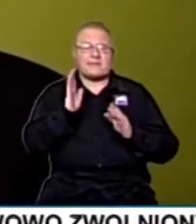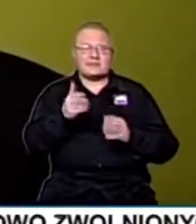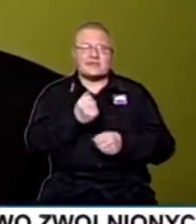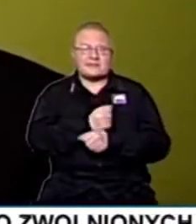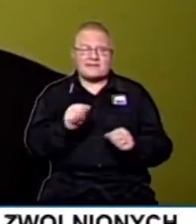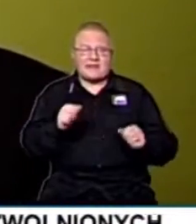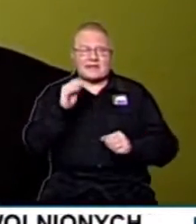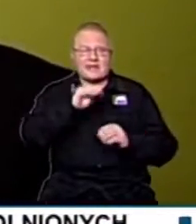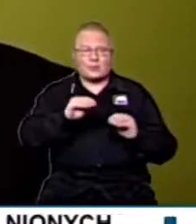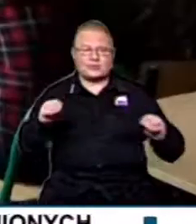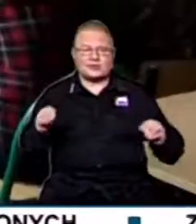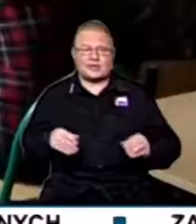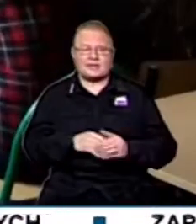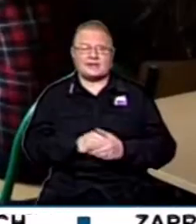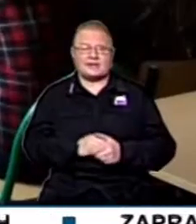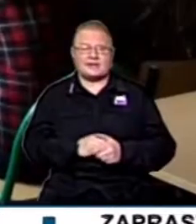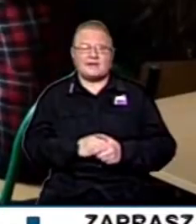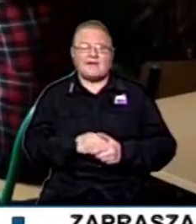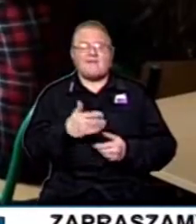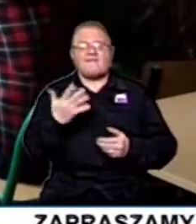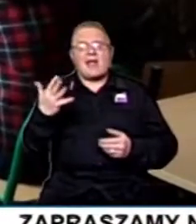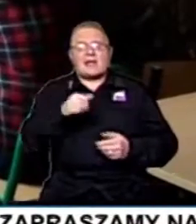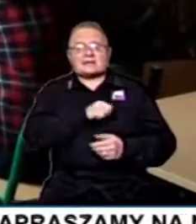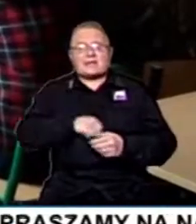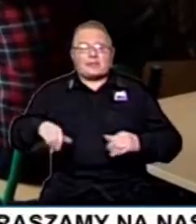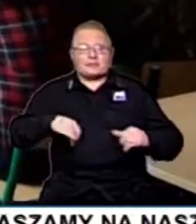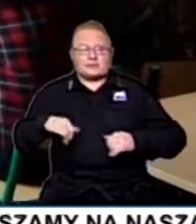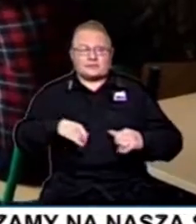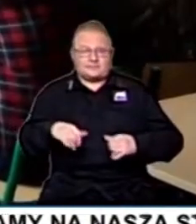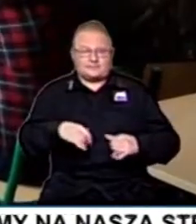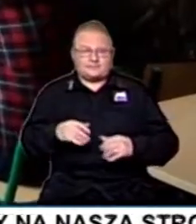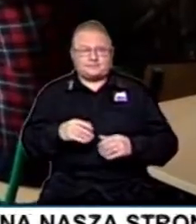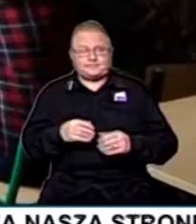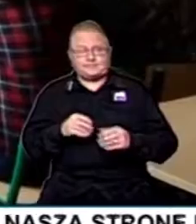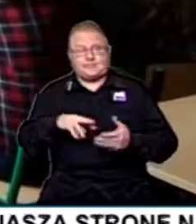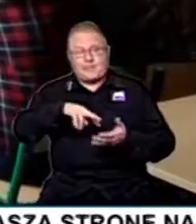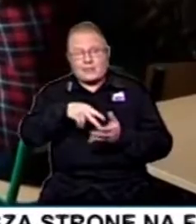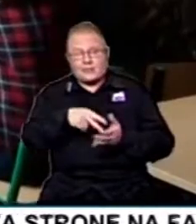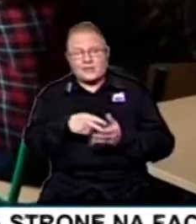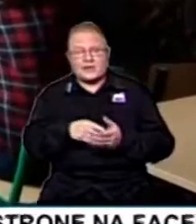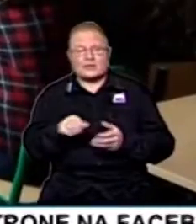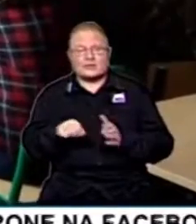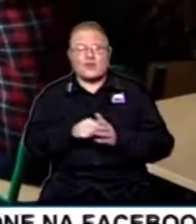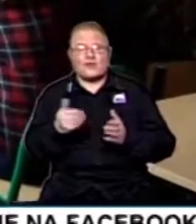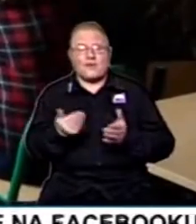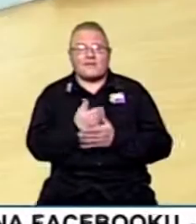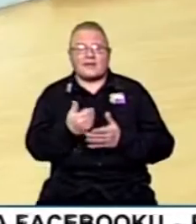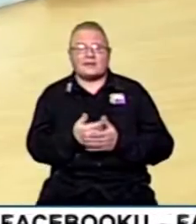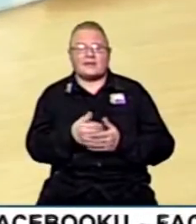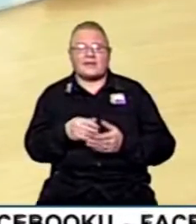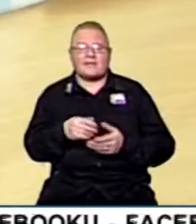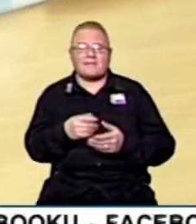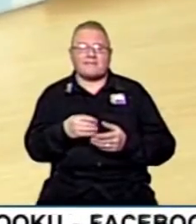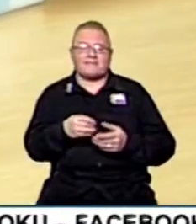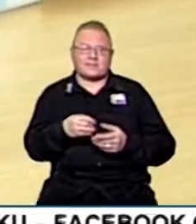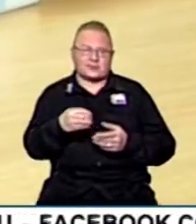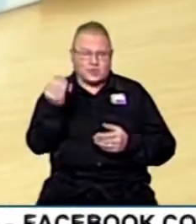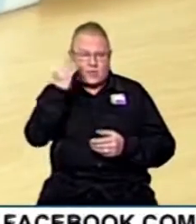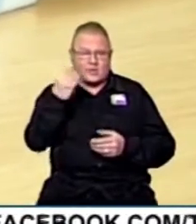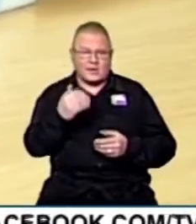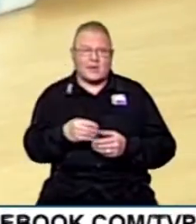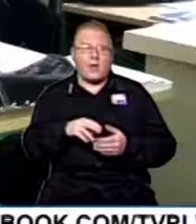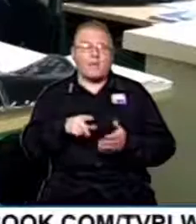zwalniać nauczycieli ze szkół. Wiele samorządów dopiero przymierza się do nowej organizacji szkół, jak na przykład Piotrków